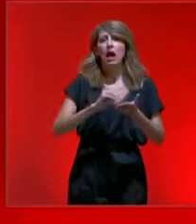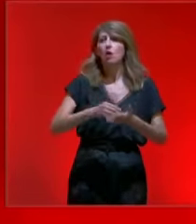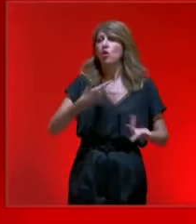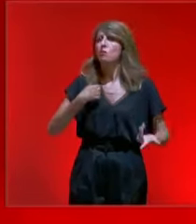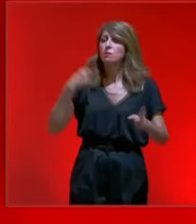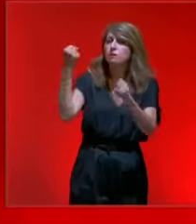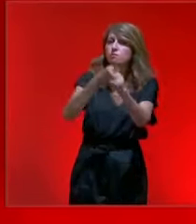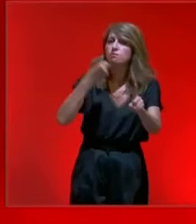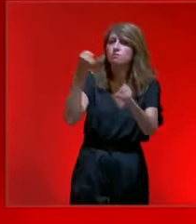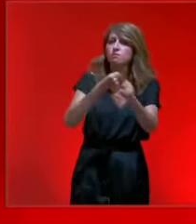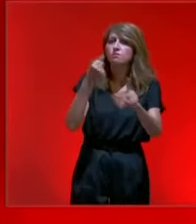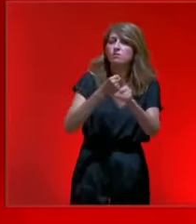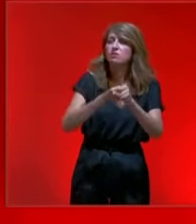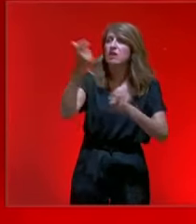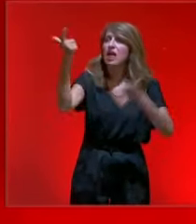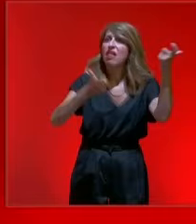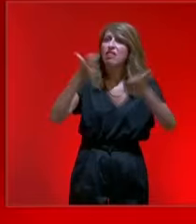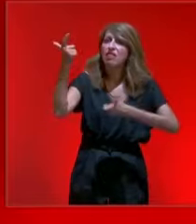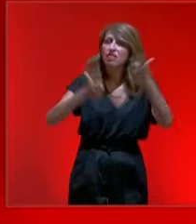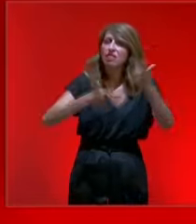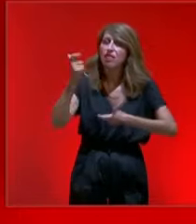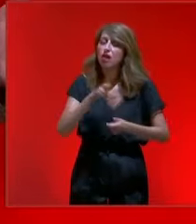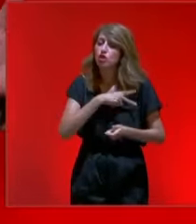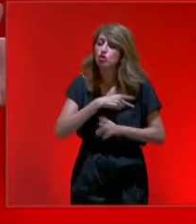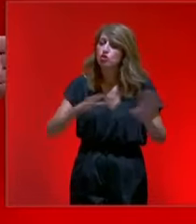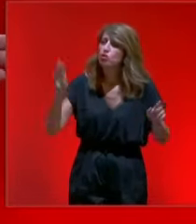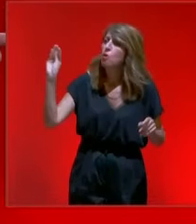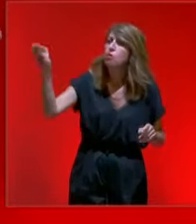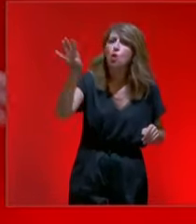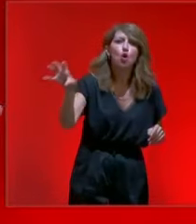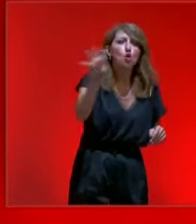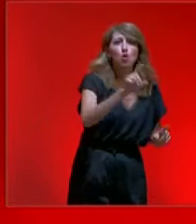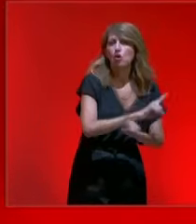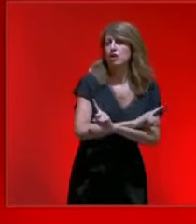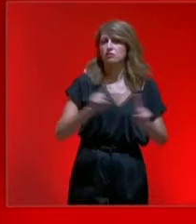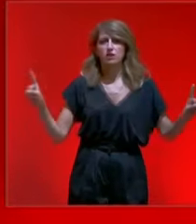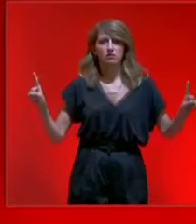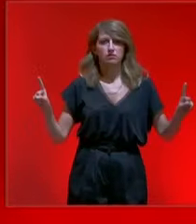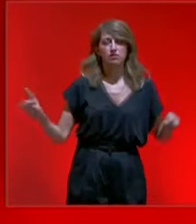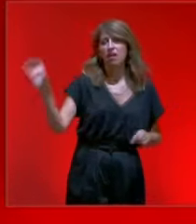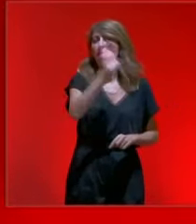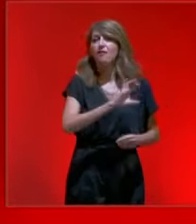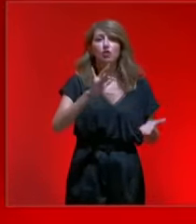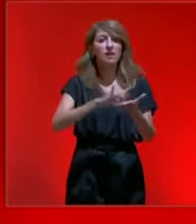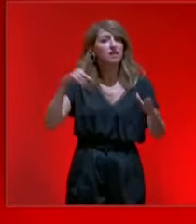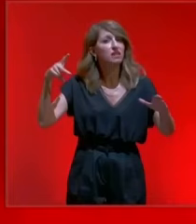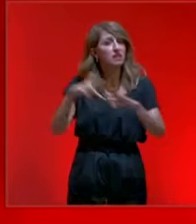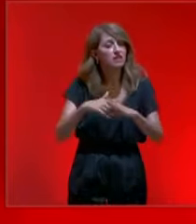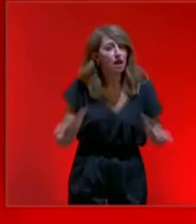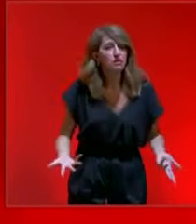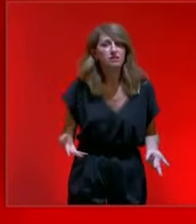σημασία και έχει γίνει πραγματικότητα. Για τις νέες προκλήσεις, το ρόλο της Ευρωπαϊκής Κεντρικής Τράπεζας, το ψηφιακό